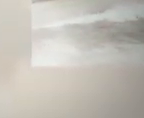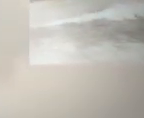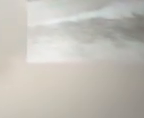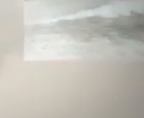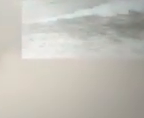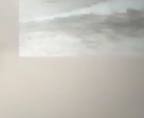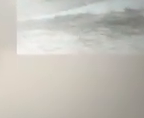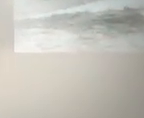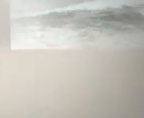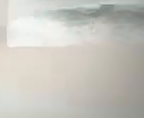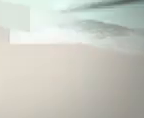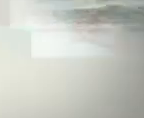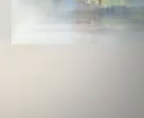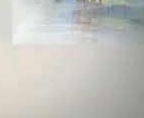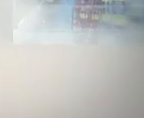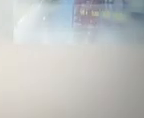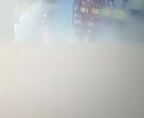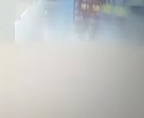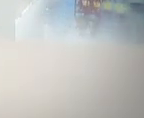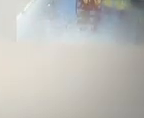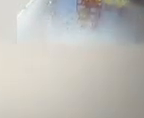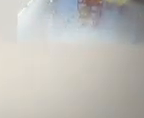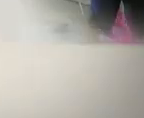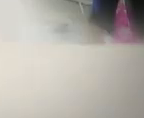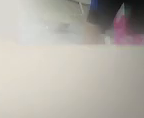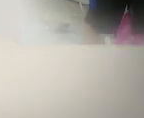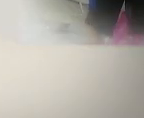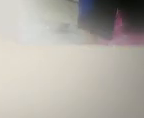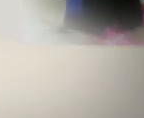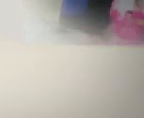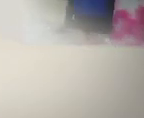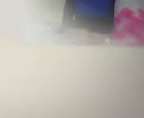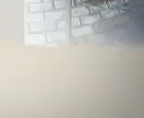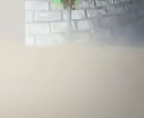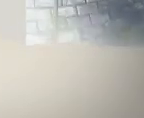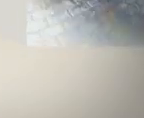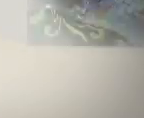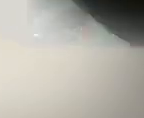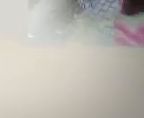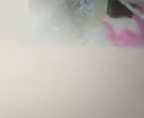maklumat dan interaksi mahunlikasi hujung